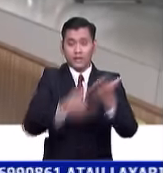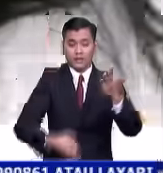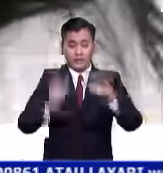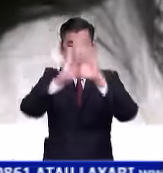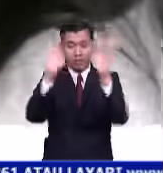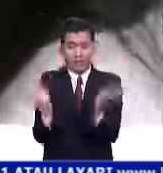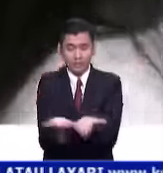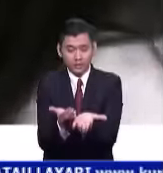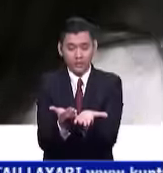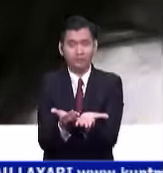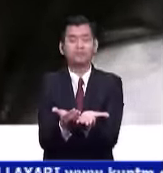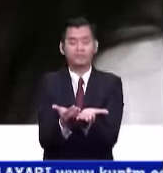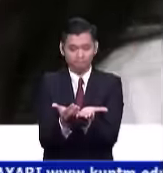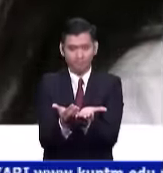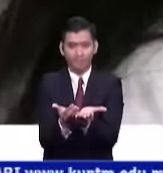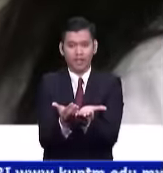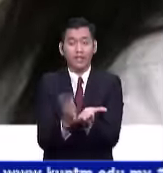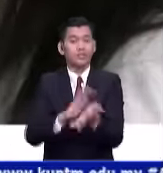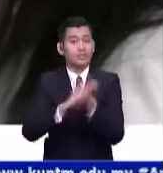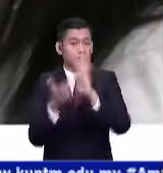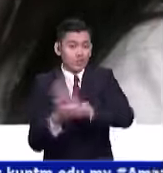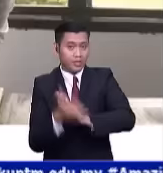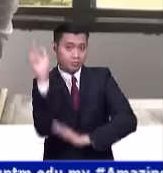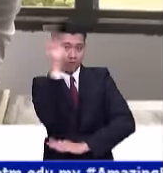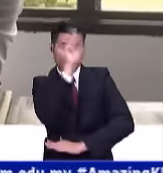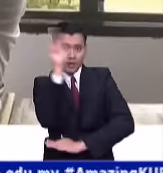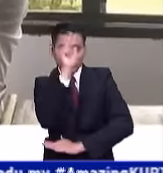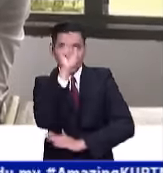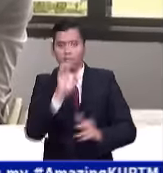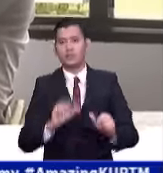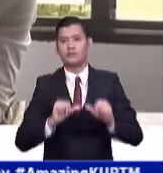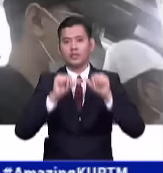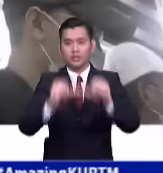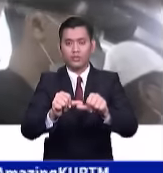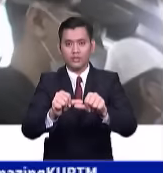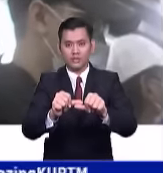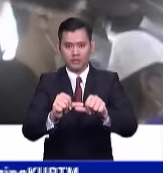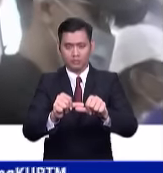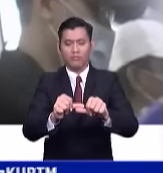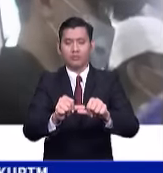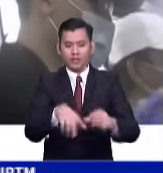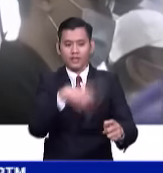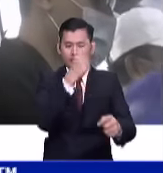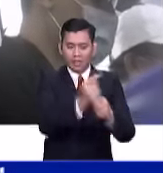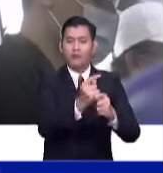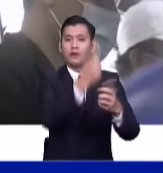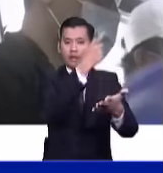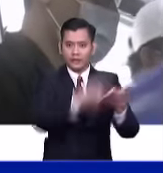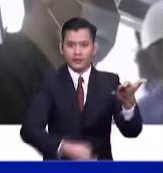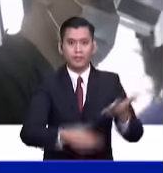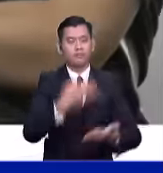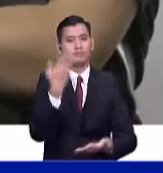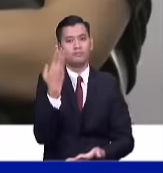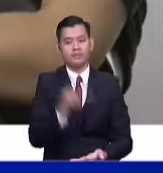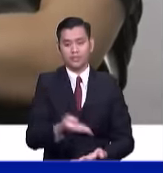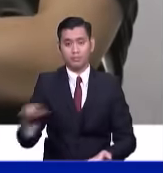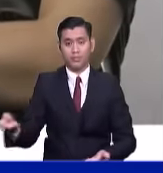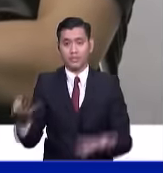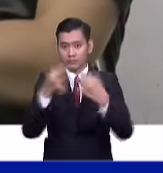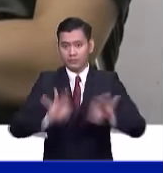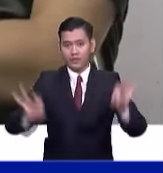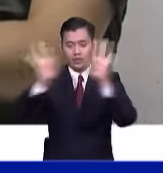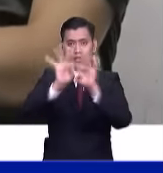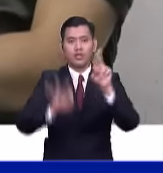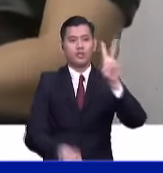atas kos sara hidup rakyat. Sehubungan itu, kerajaan meneruskan dasar pengekalan harga bagi barang-barang runcit, iaitu